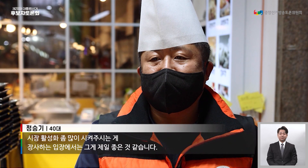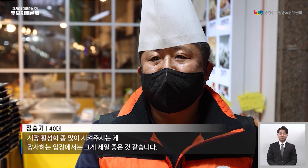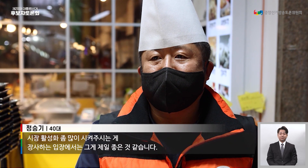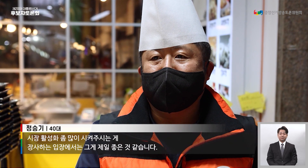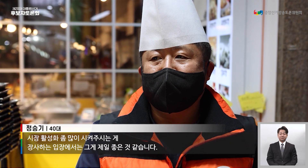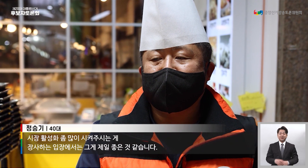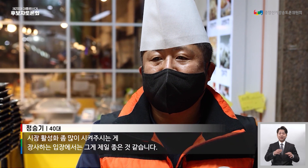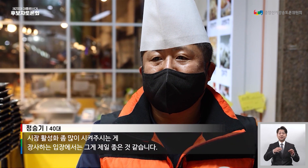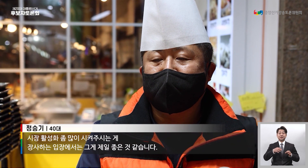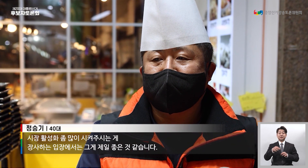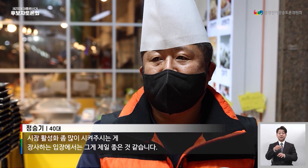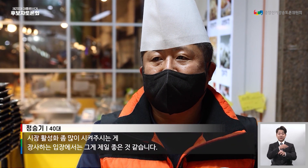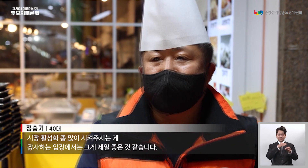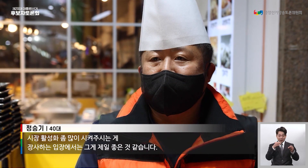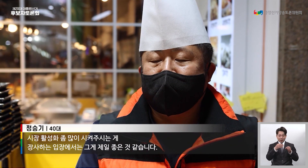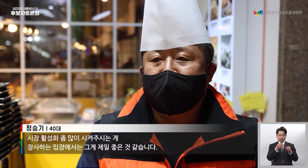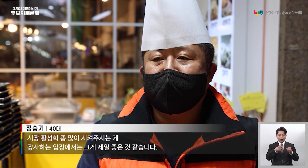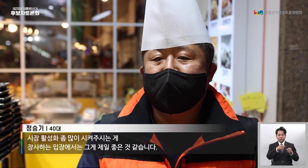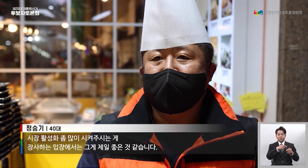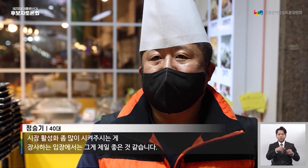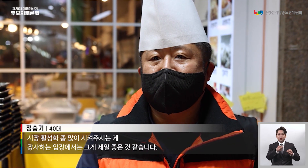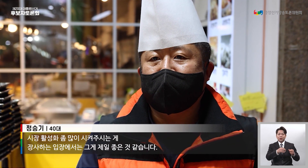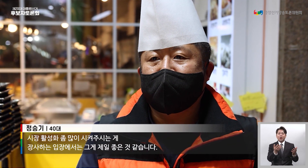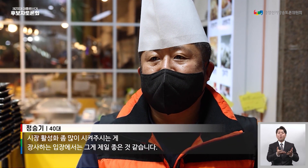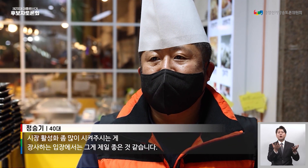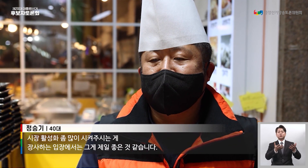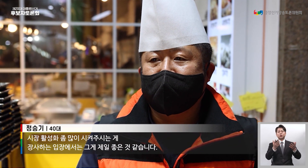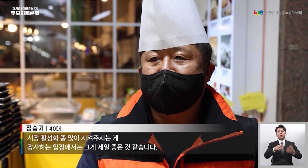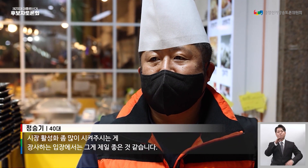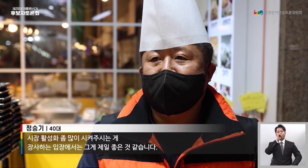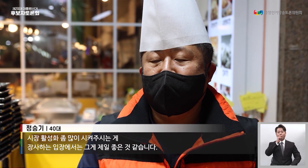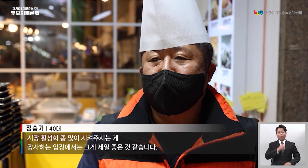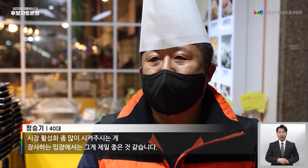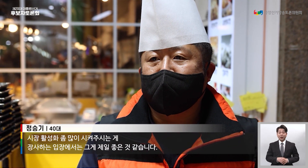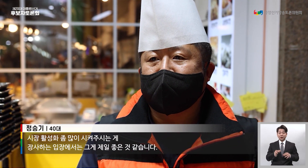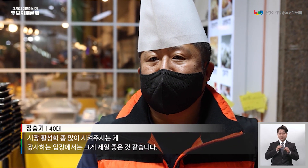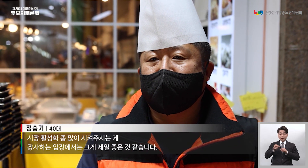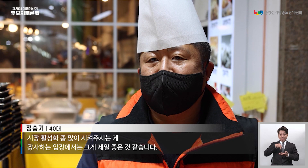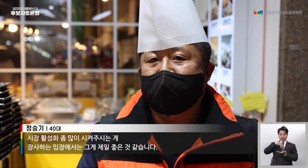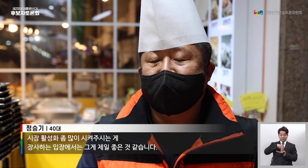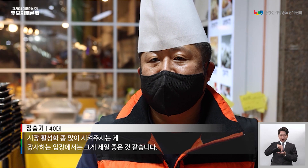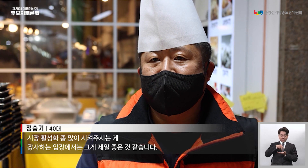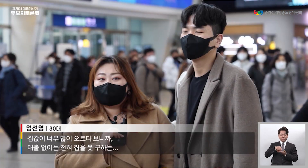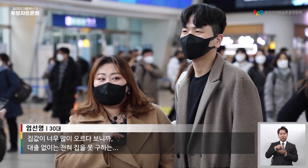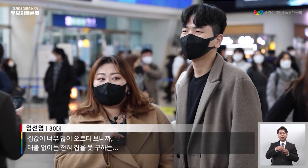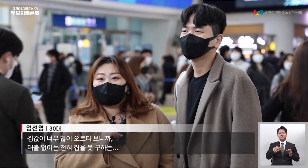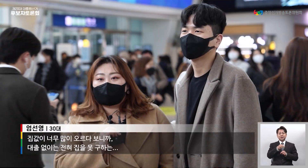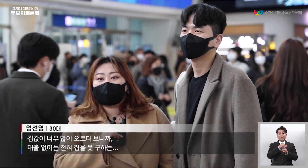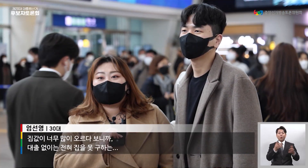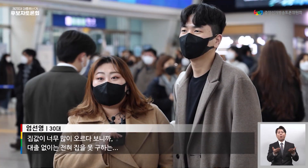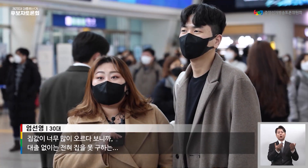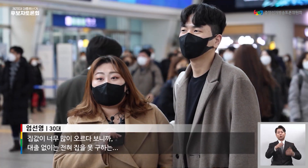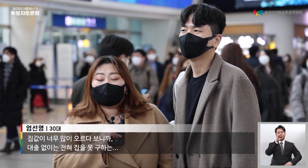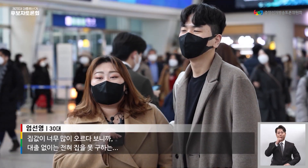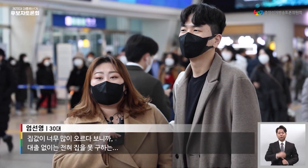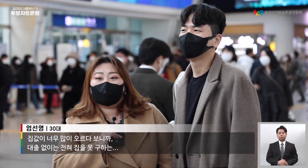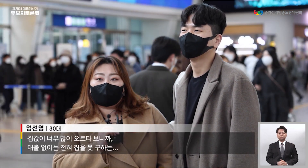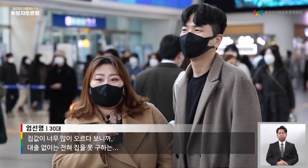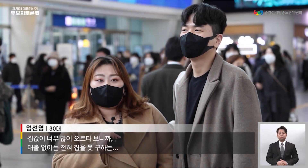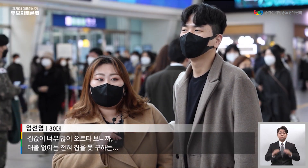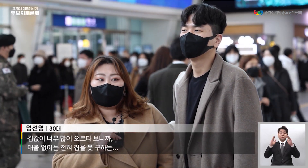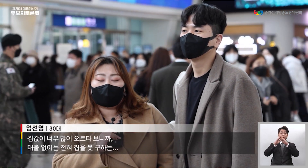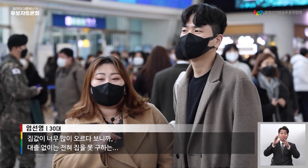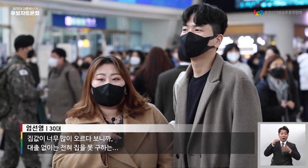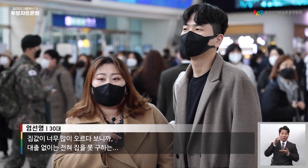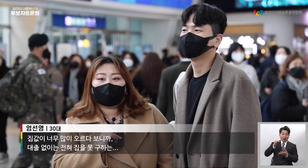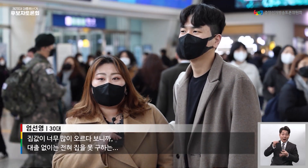시장 활성화 좀 많이 시켜주시는 게 저희 장사하는 입장에서는 그게 제일 좋은 것 같습니다. 지금 집값이 너무 좀